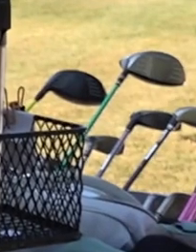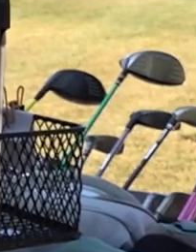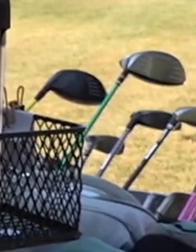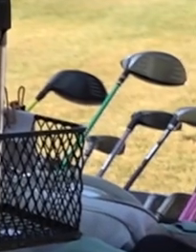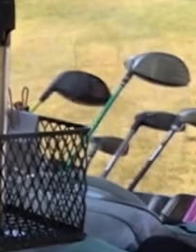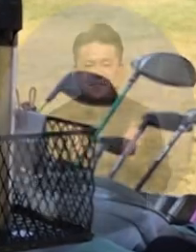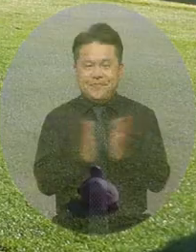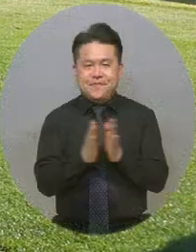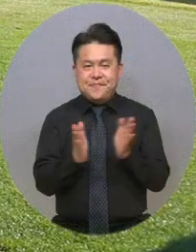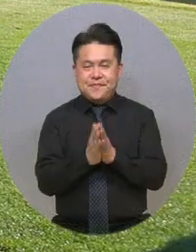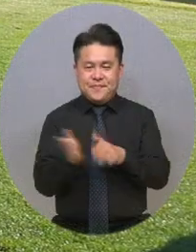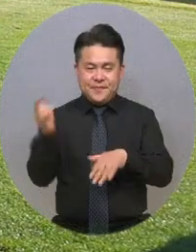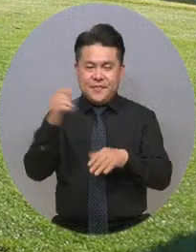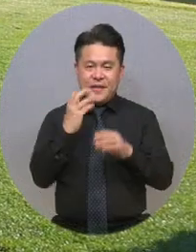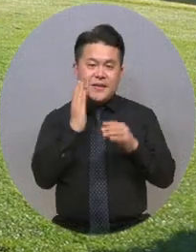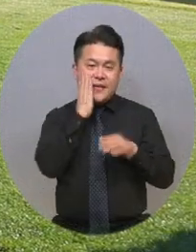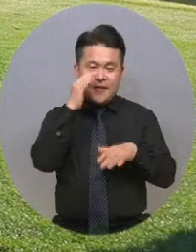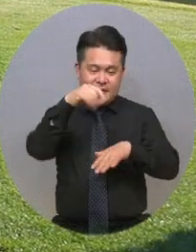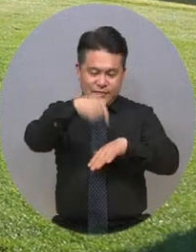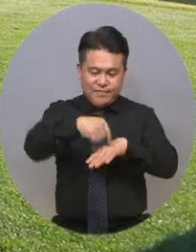어 나이스. 뒷땅인데.